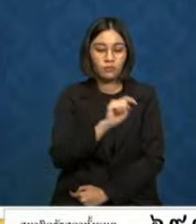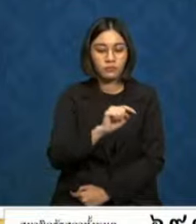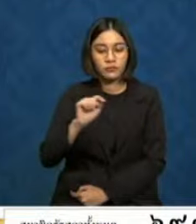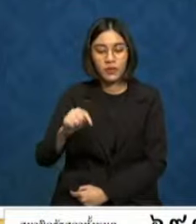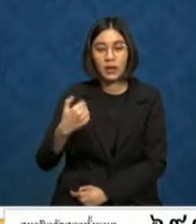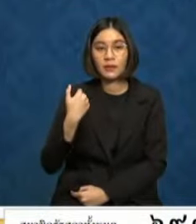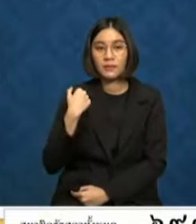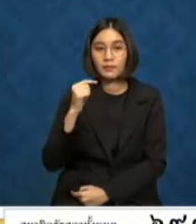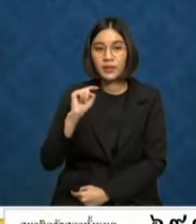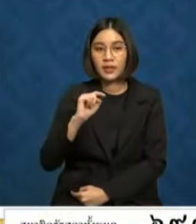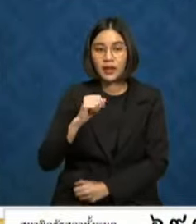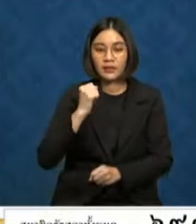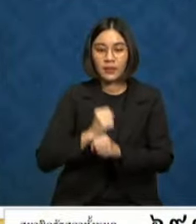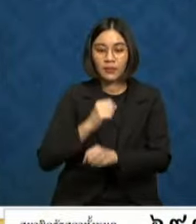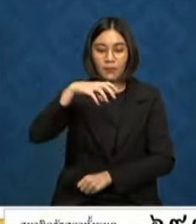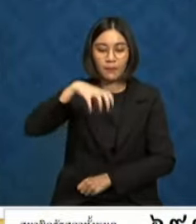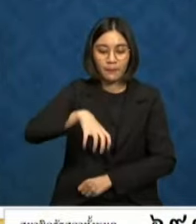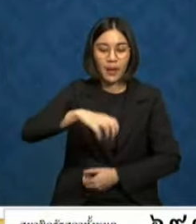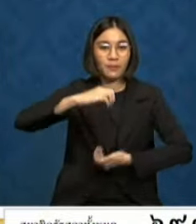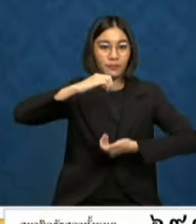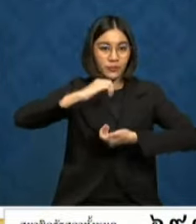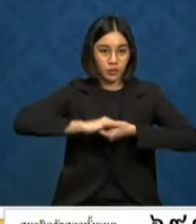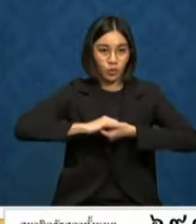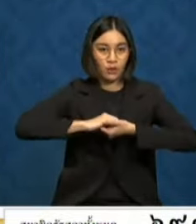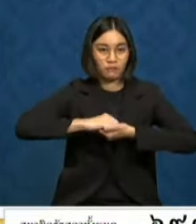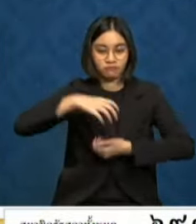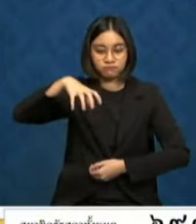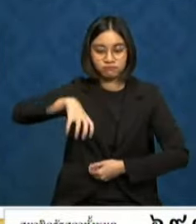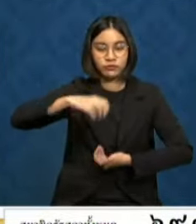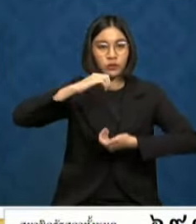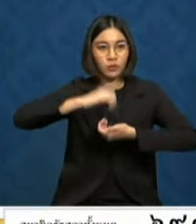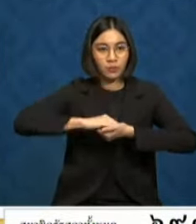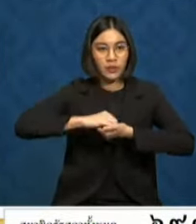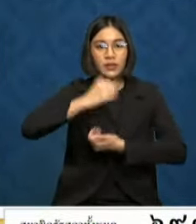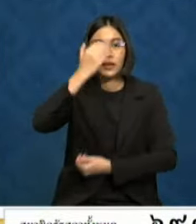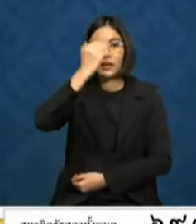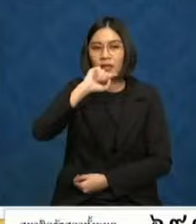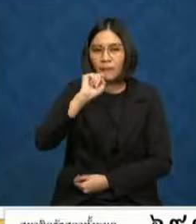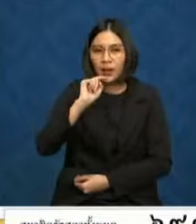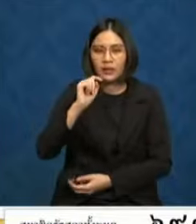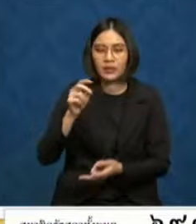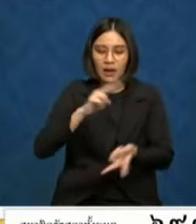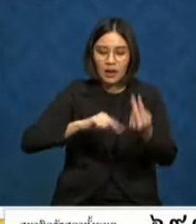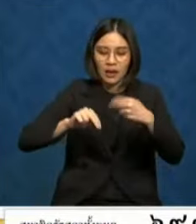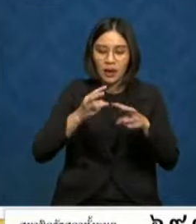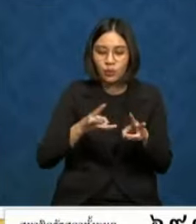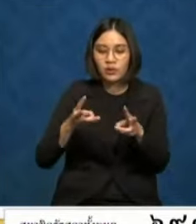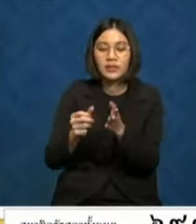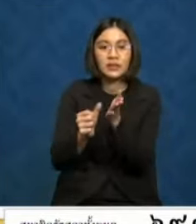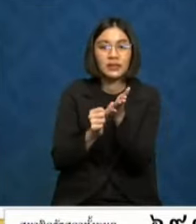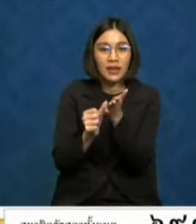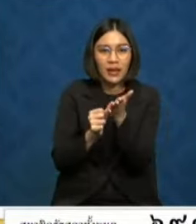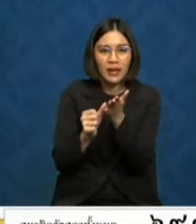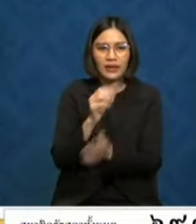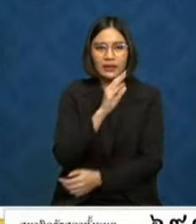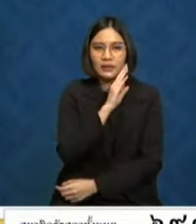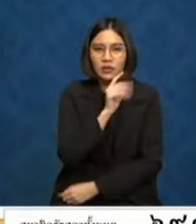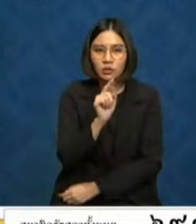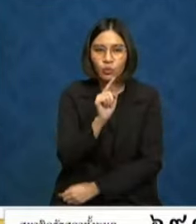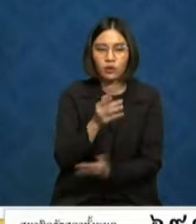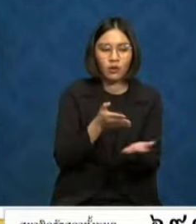มีองค์กรร่วมที่เรียกว่า Joint Committee เพื่อหาทางออกเมื่